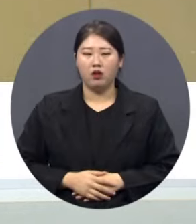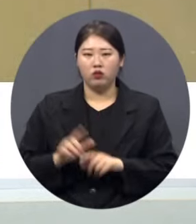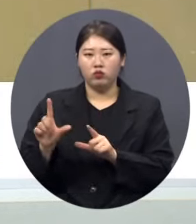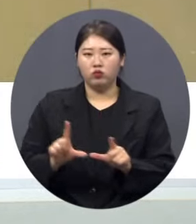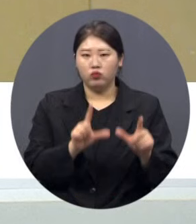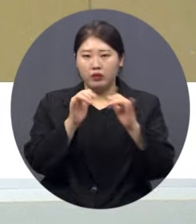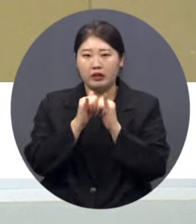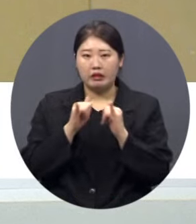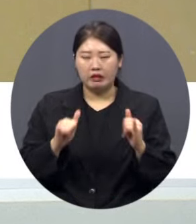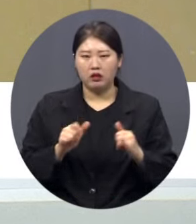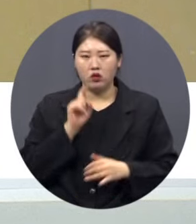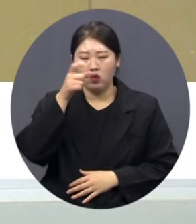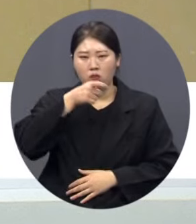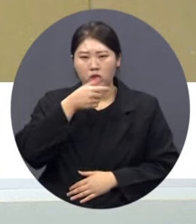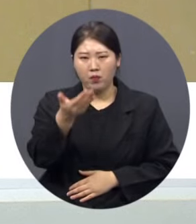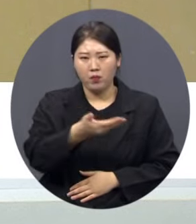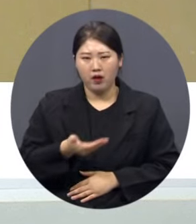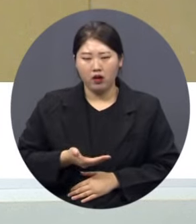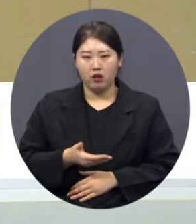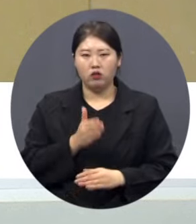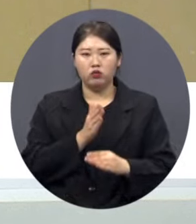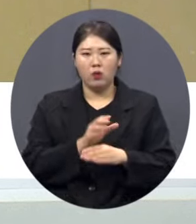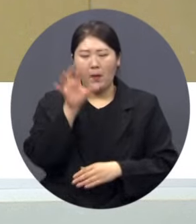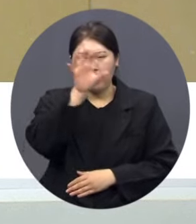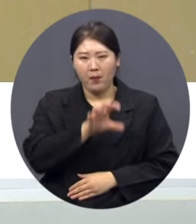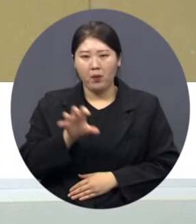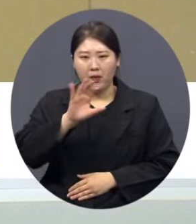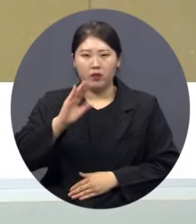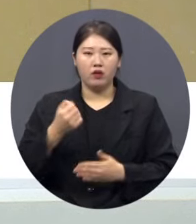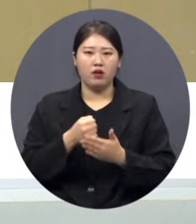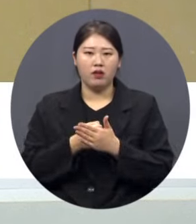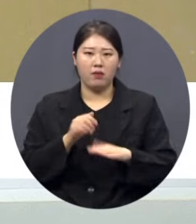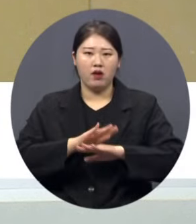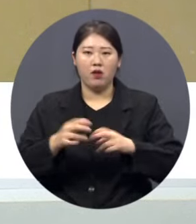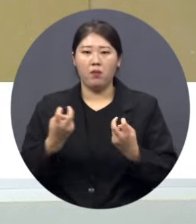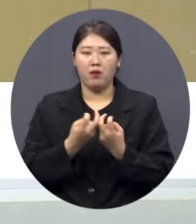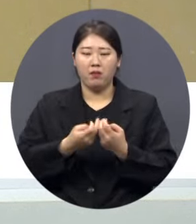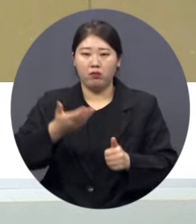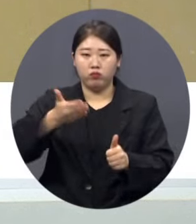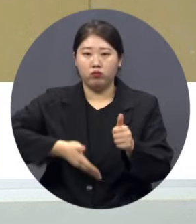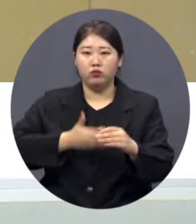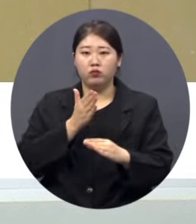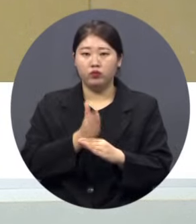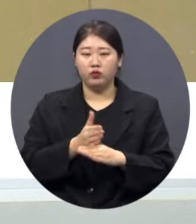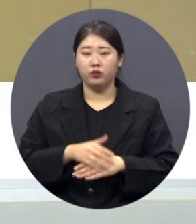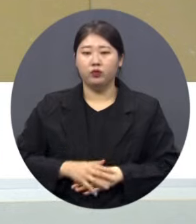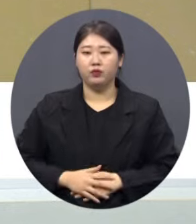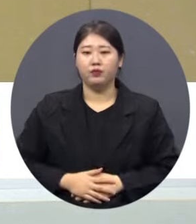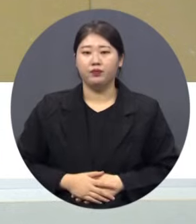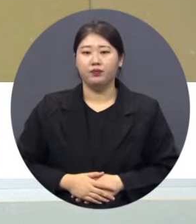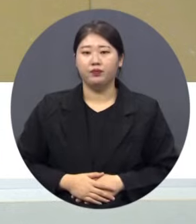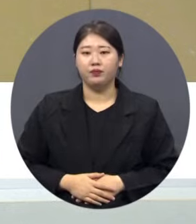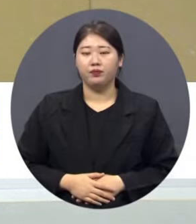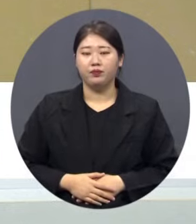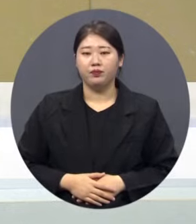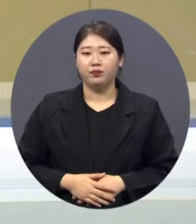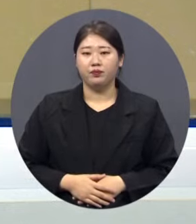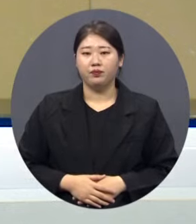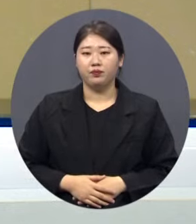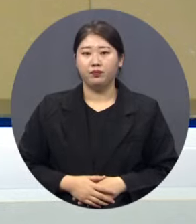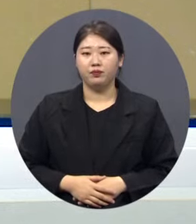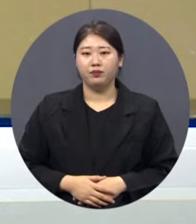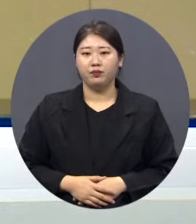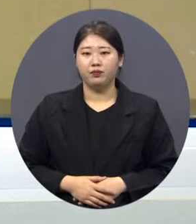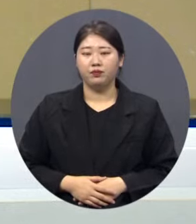년째 오수가 흐르는 일이 반복되고 있다며 대책 마련을 요구하고 있습니다. 제보는 MBC 이따금 기자가 보도합니다.